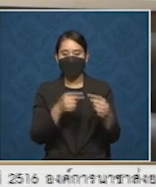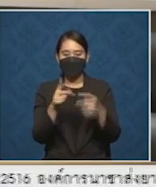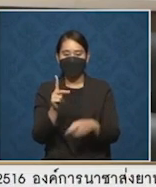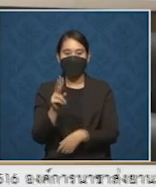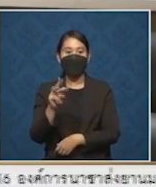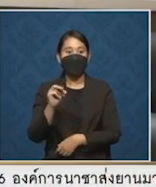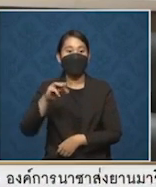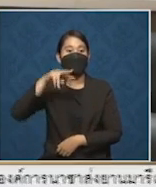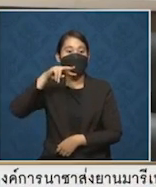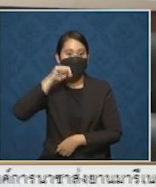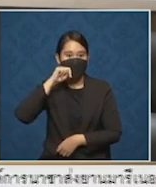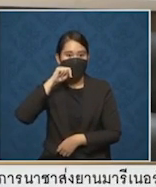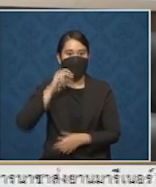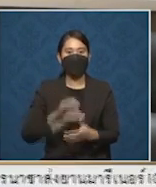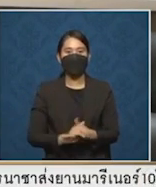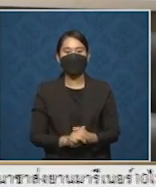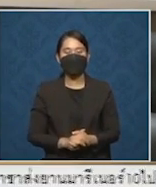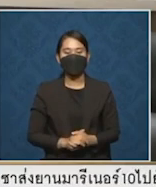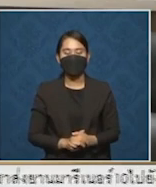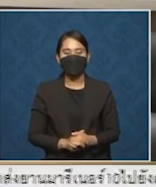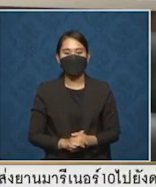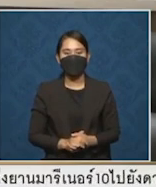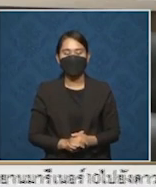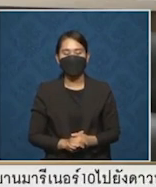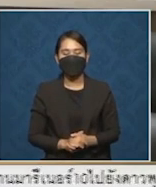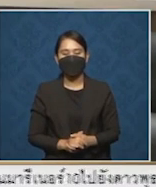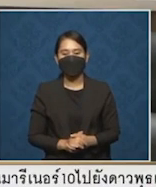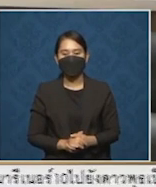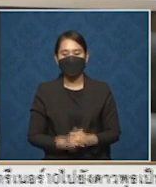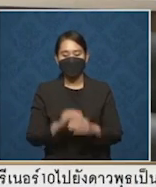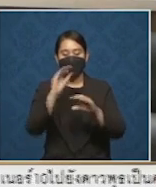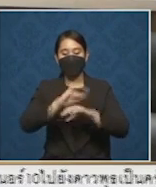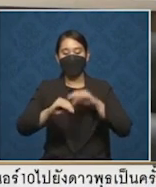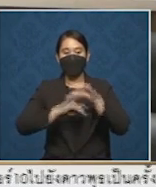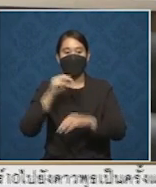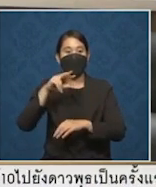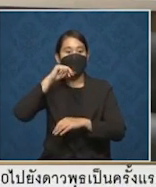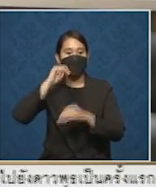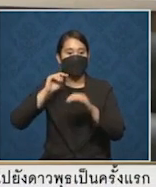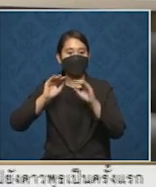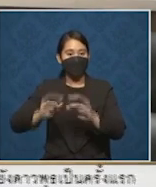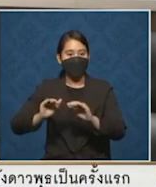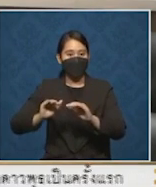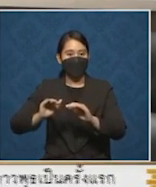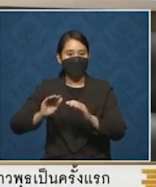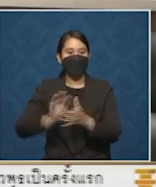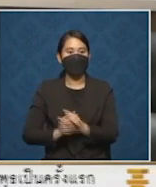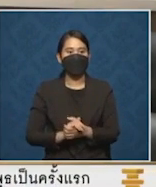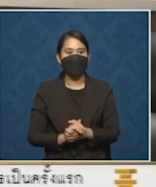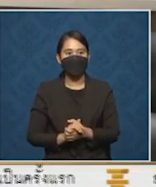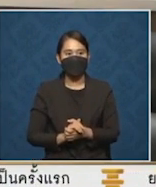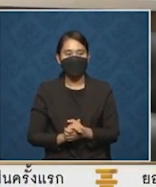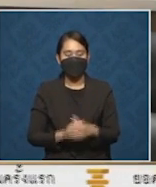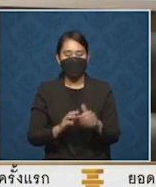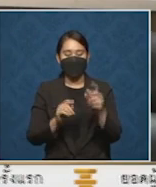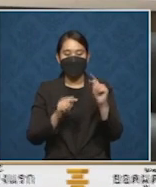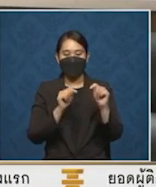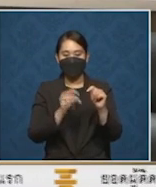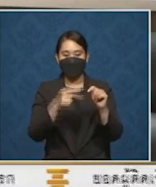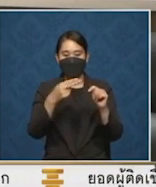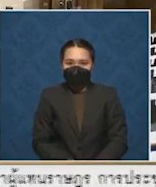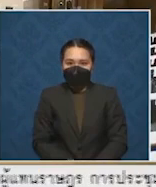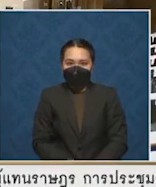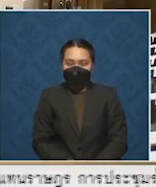ครับขอร้องเถอะไม่ว่าฝ่ายค้านหรือฝ่ายรัฐบาลนะฮะคนที่เป็นส.ส.เข้าประชุมเ